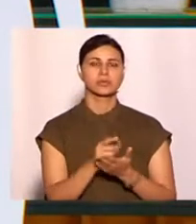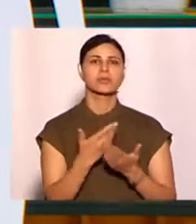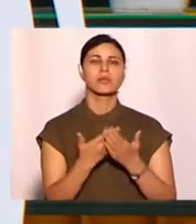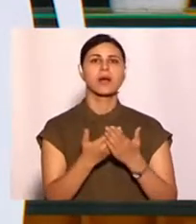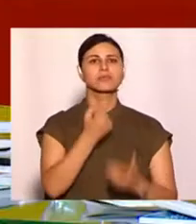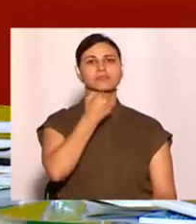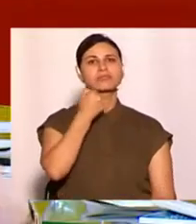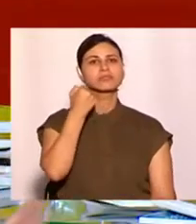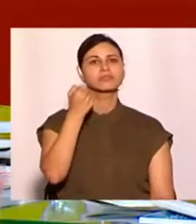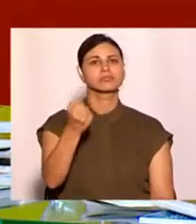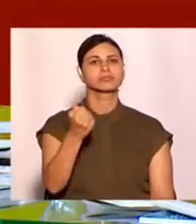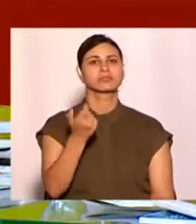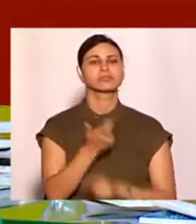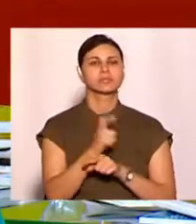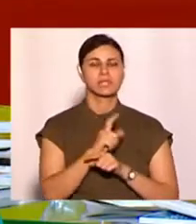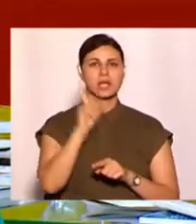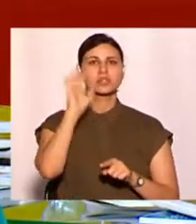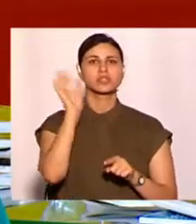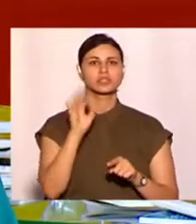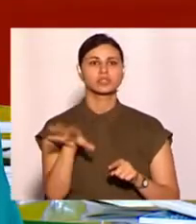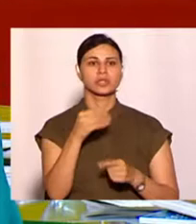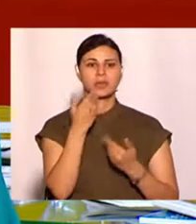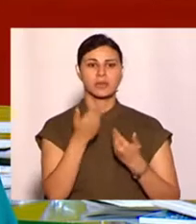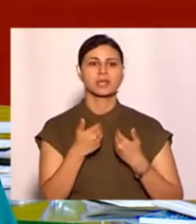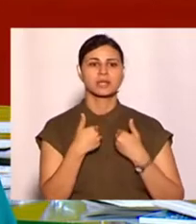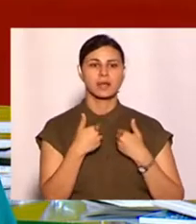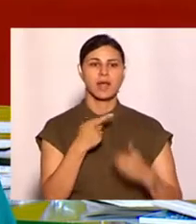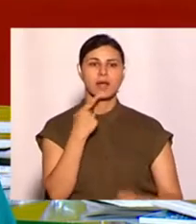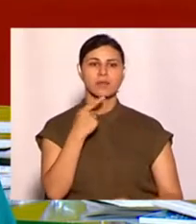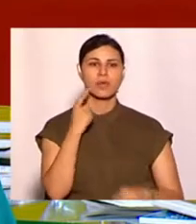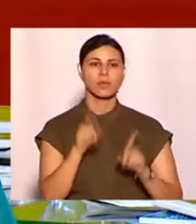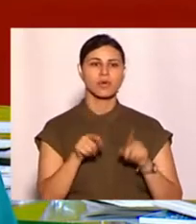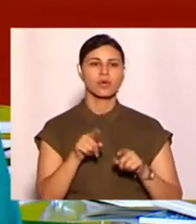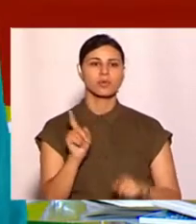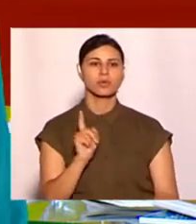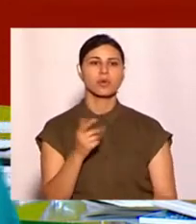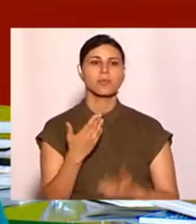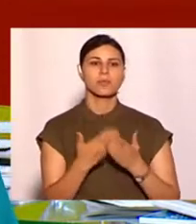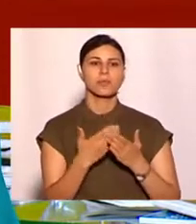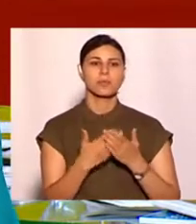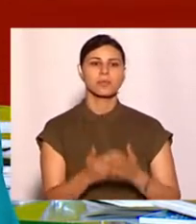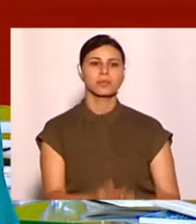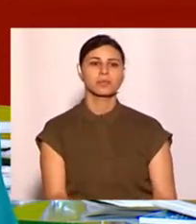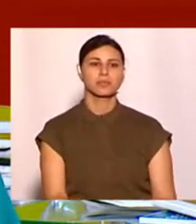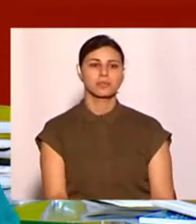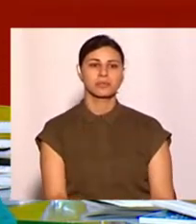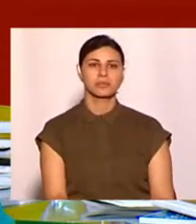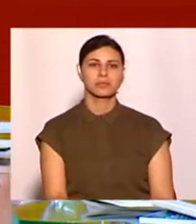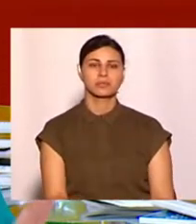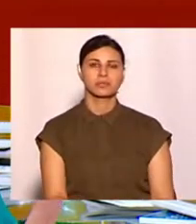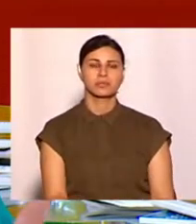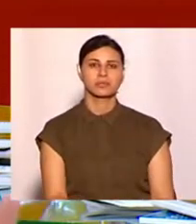ხანდაზმული ქალბატონების შემთხვევაში ძალიან ხშირად არის ხოლმე ასეთი კითხვა, ამბობენ ხოლმე, რომ მაგალითად